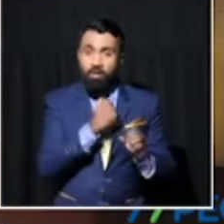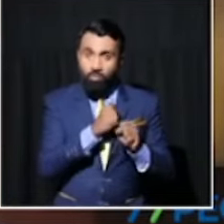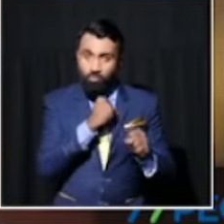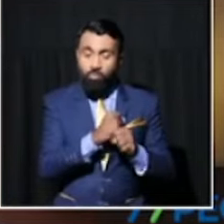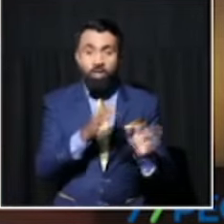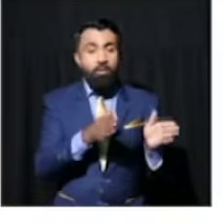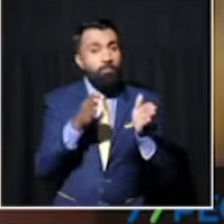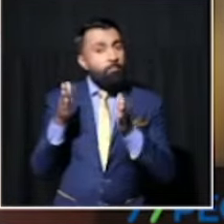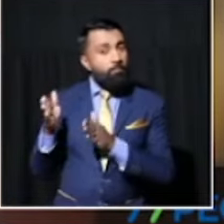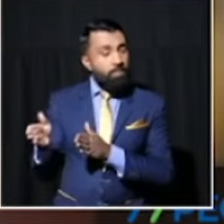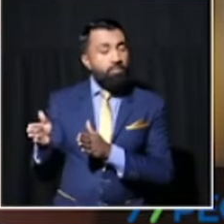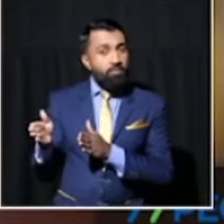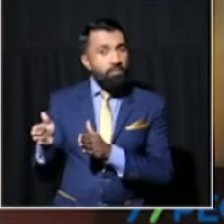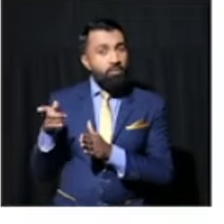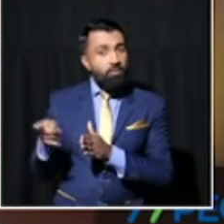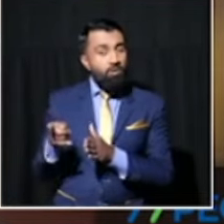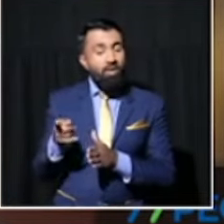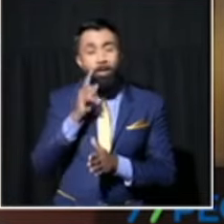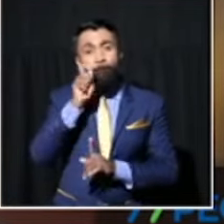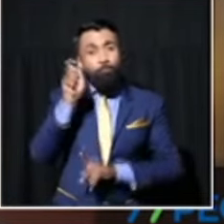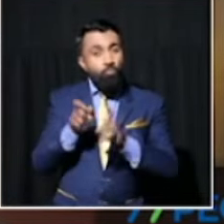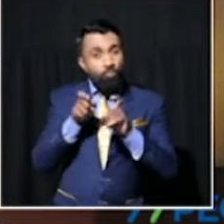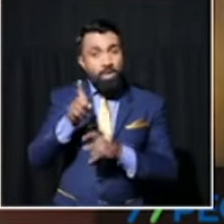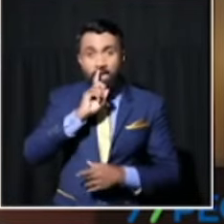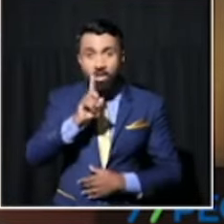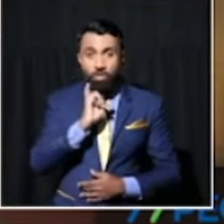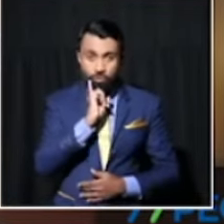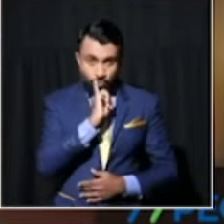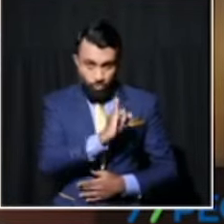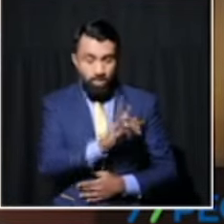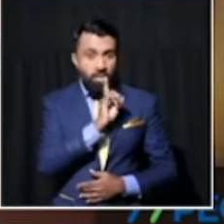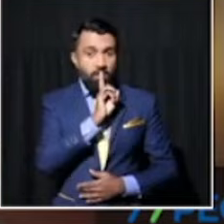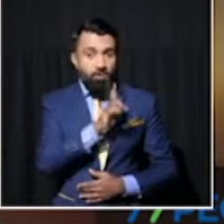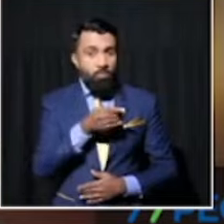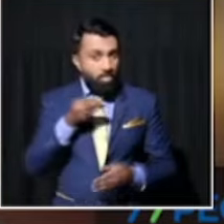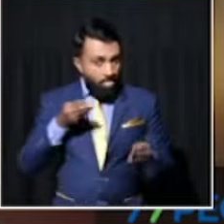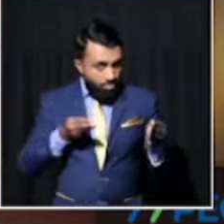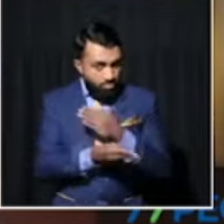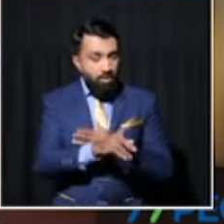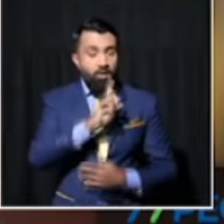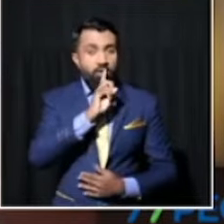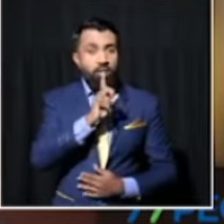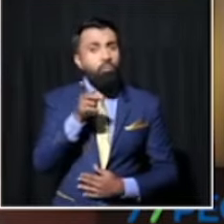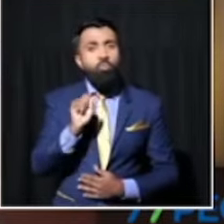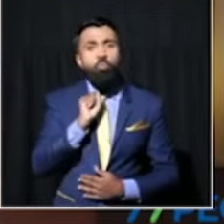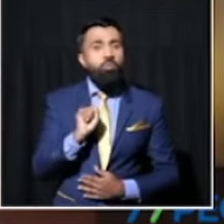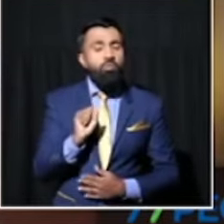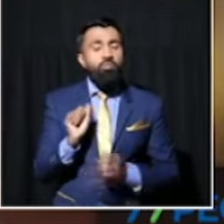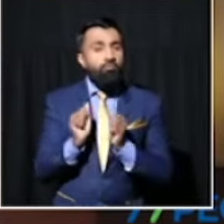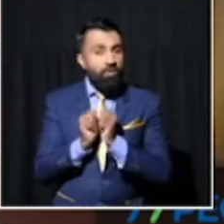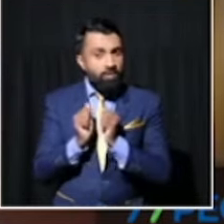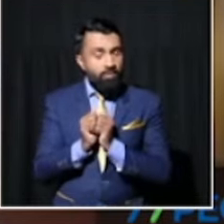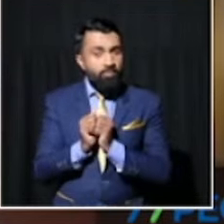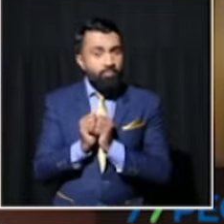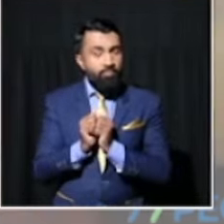පැත්තෙන් එක එක වහල්ලු දැම්මලා මෙතුමාට චෝදනා කරනවා මෙතුමා එක යට ගන්නවයි කියලා මොකද්ද මේ කරන්නේ මොකද්ද මේ විහිළුව ඒ